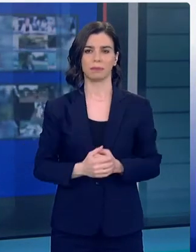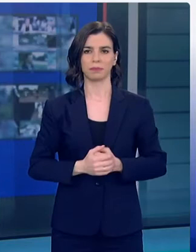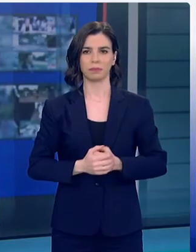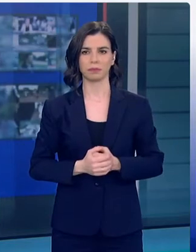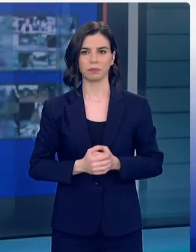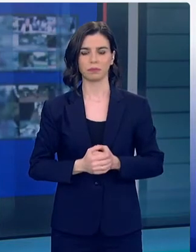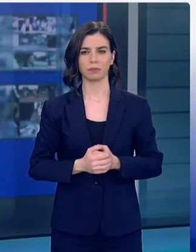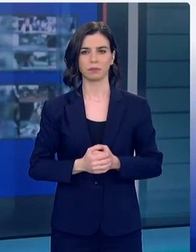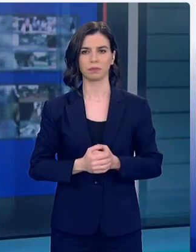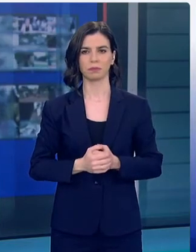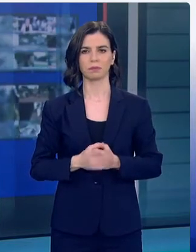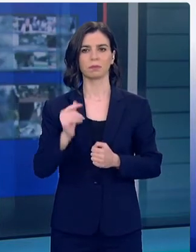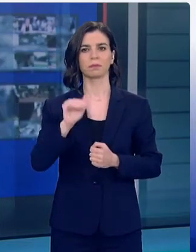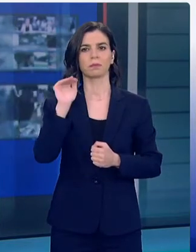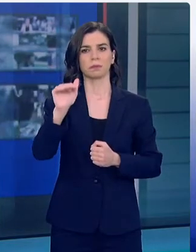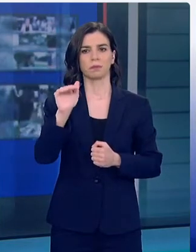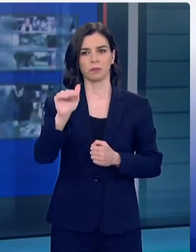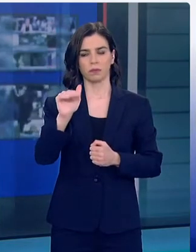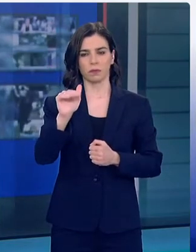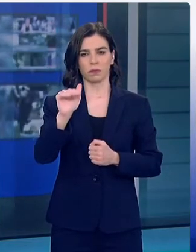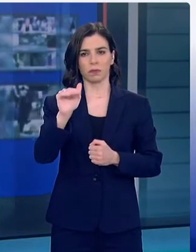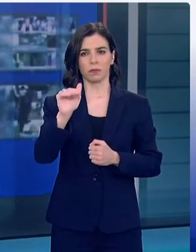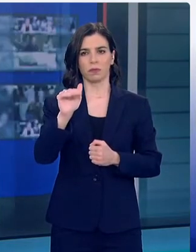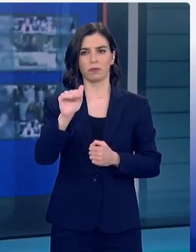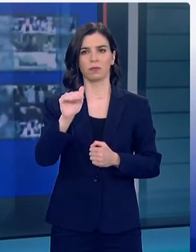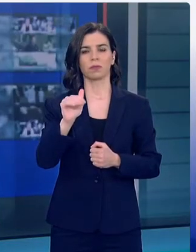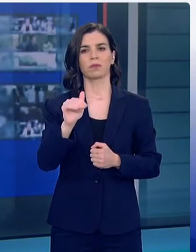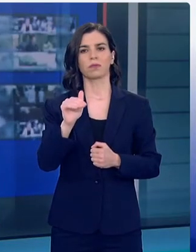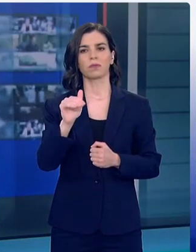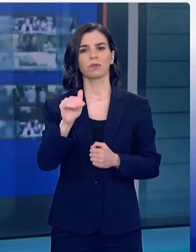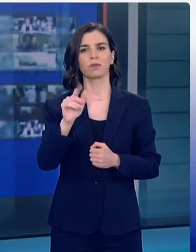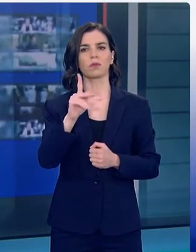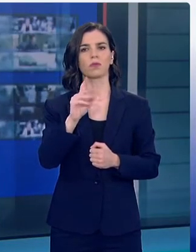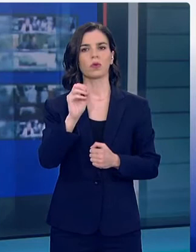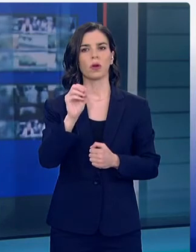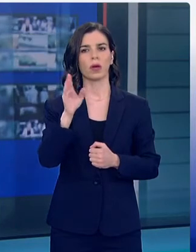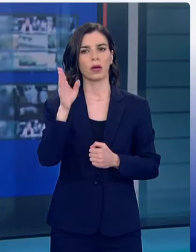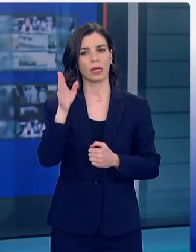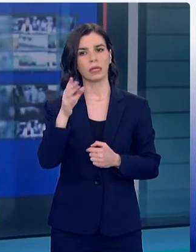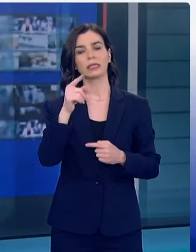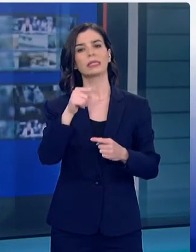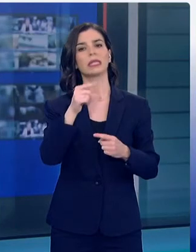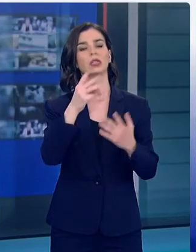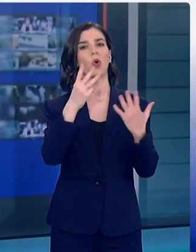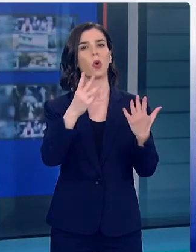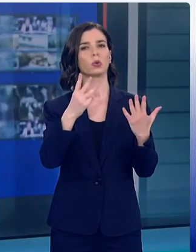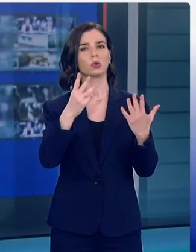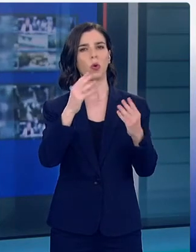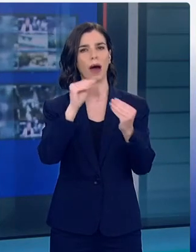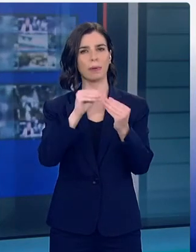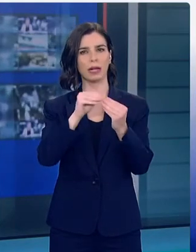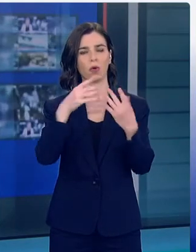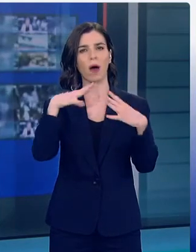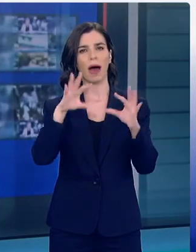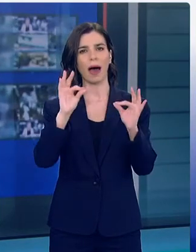Ο κύριος Σακάς από το news247.gr. Κύριε Κοντοζαμάνη, στις 8 Απριλίου ξεκίνησε η διαδικασία για τη δημιουργία